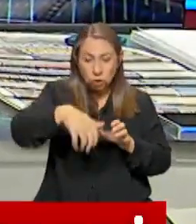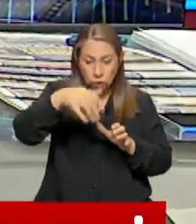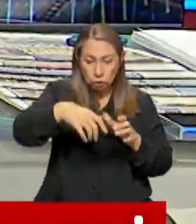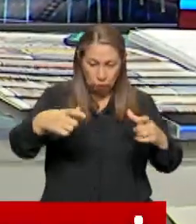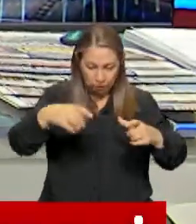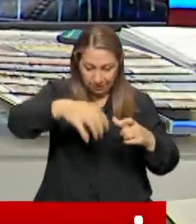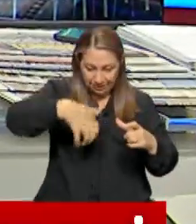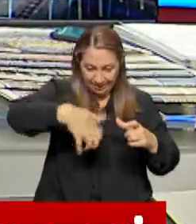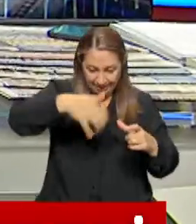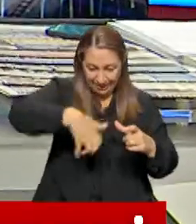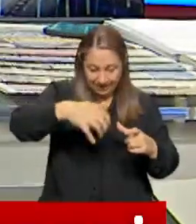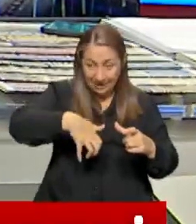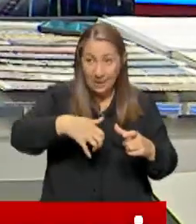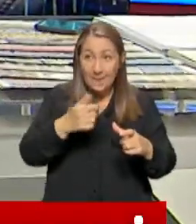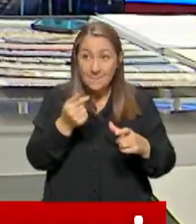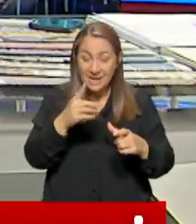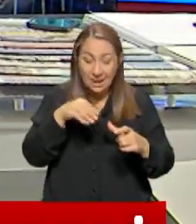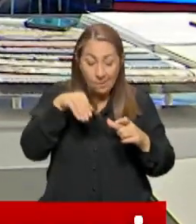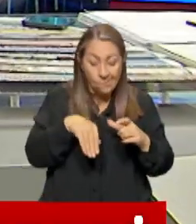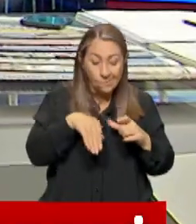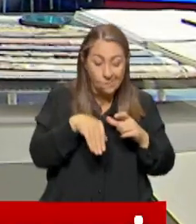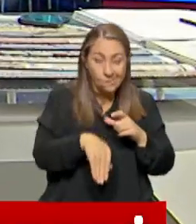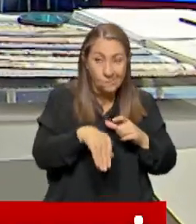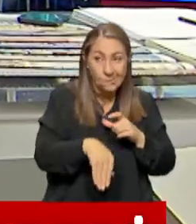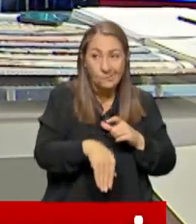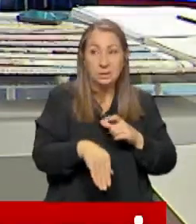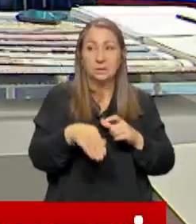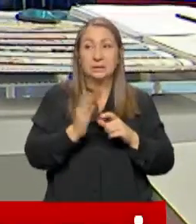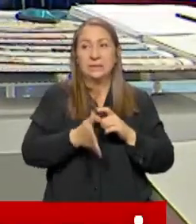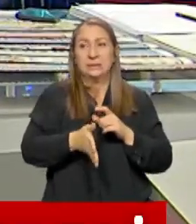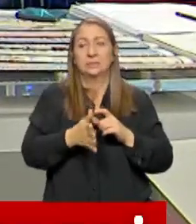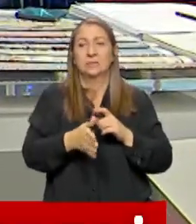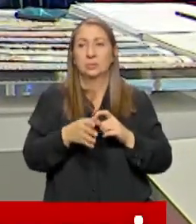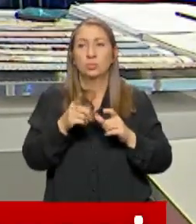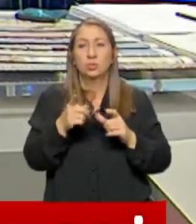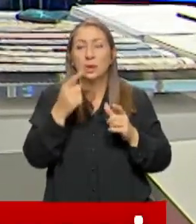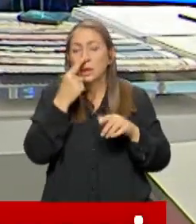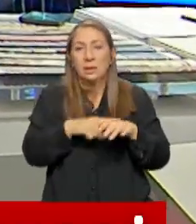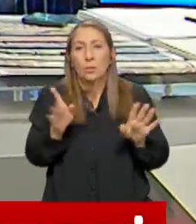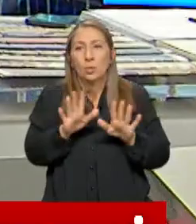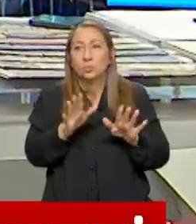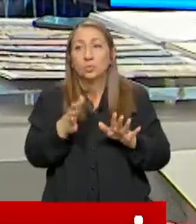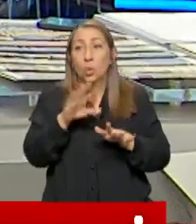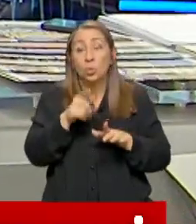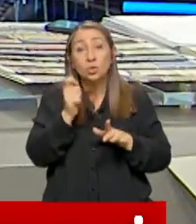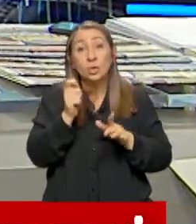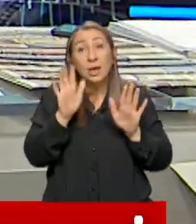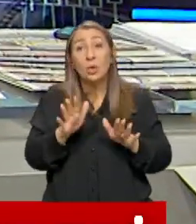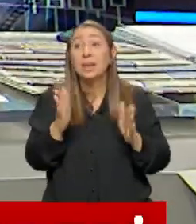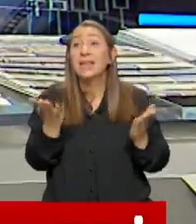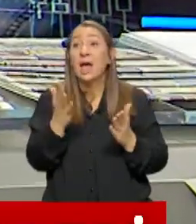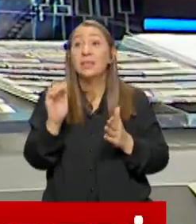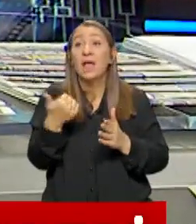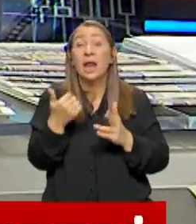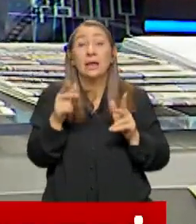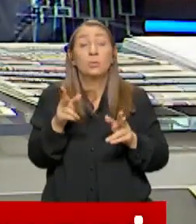kazıyorlar yaptıklarıyla biraz daha düşebilsin diye buraya İnanamıyorum ya sonra onu yapmak zorunda kalıyorlar Çünkü hala